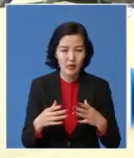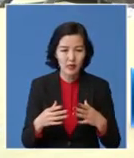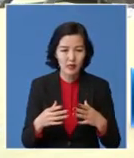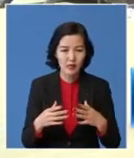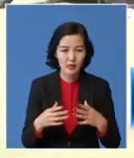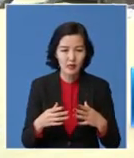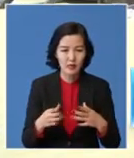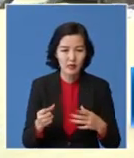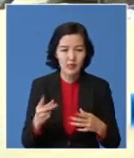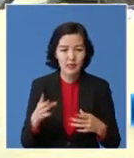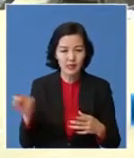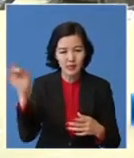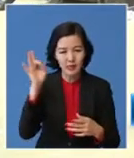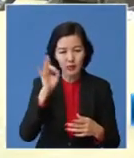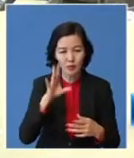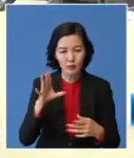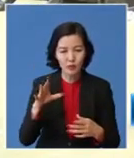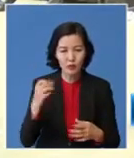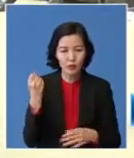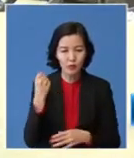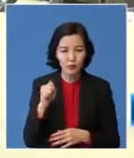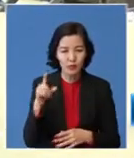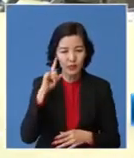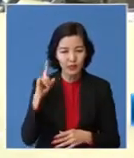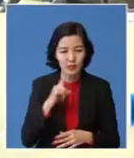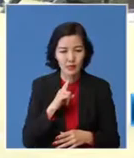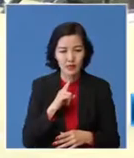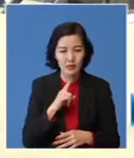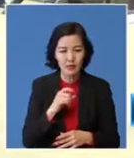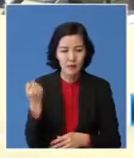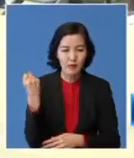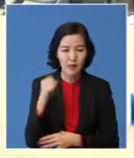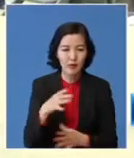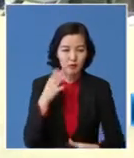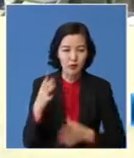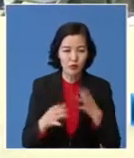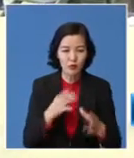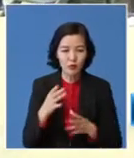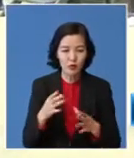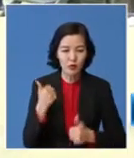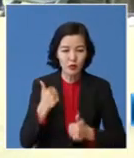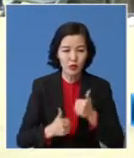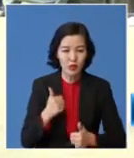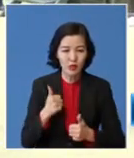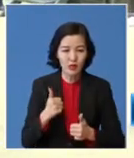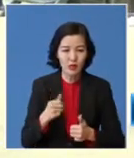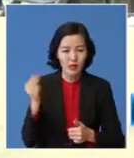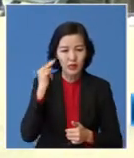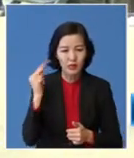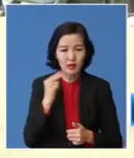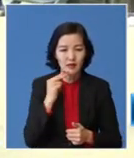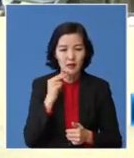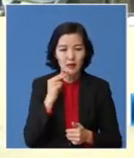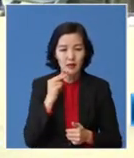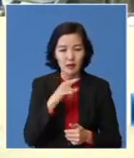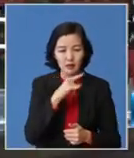неоднократный призер чемпионата Казахстана, Кубка Казахстана, чемпион Казахстана, победитель международных турниров в Китае,